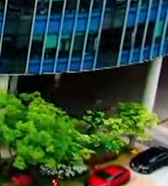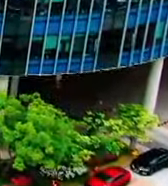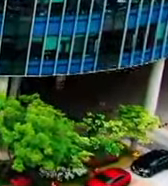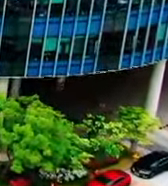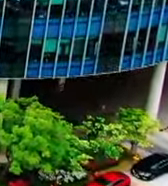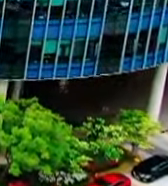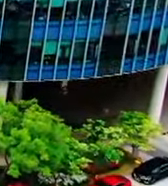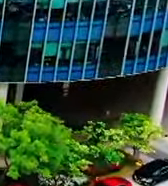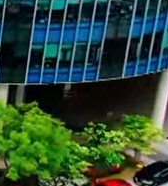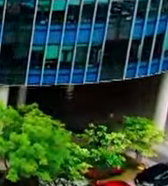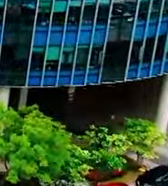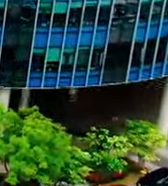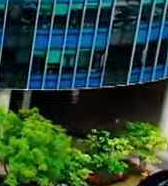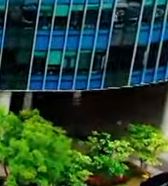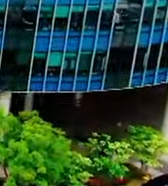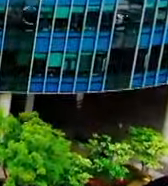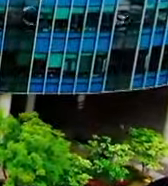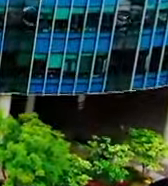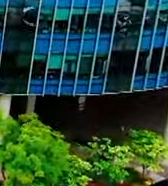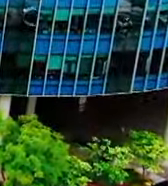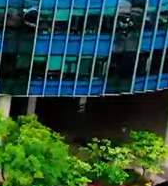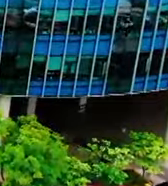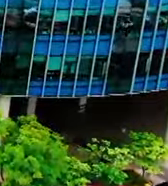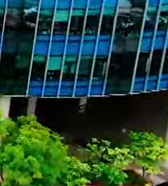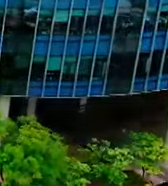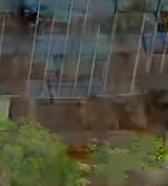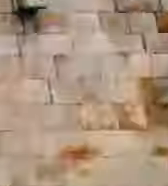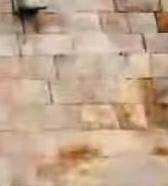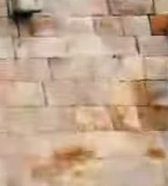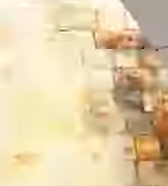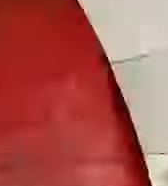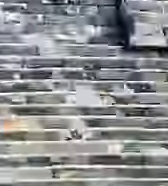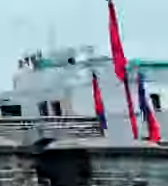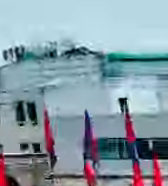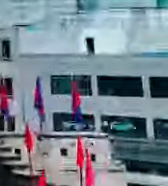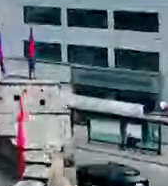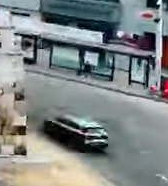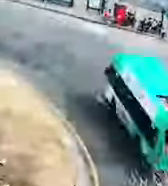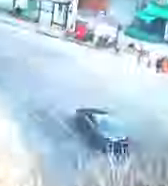네, 세종입니다. 12.7% 투표율 보이고 있습니다.